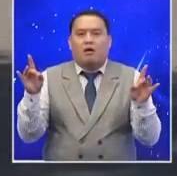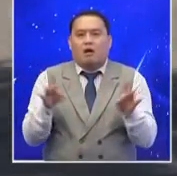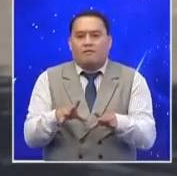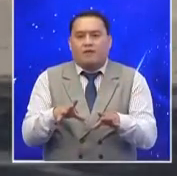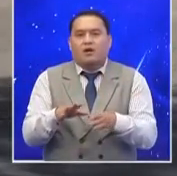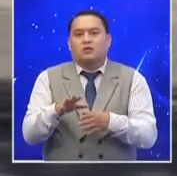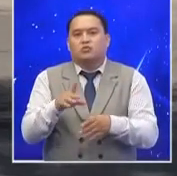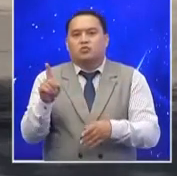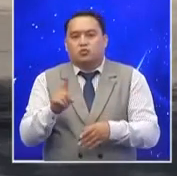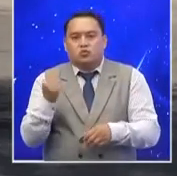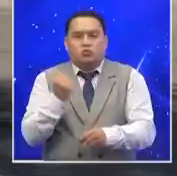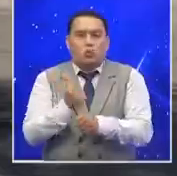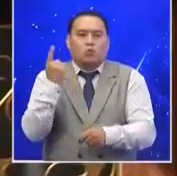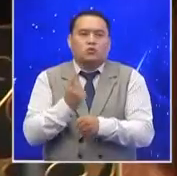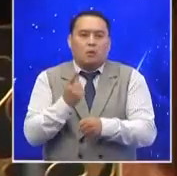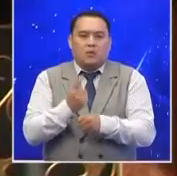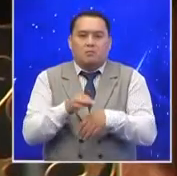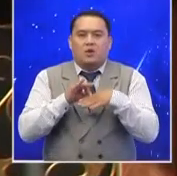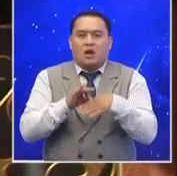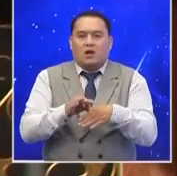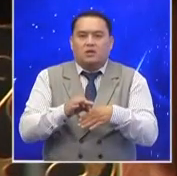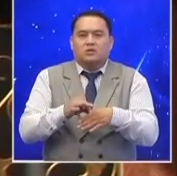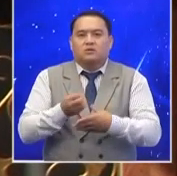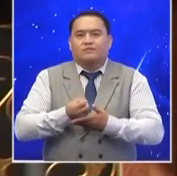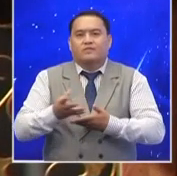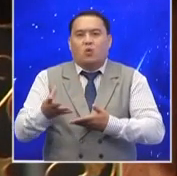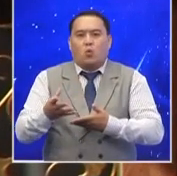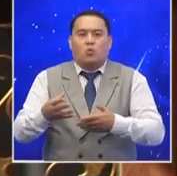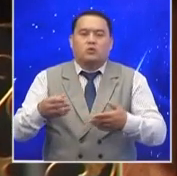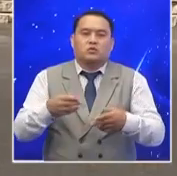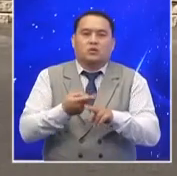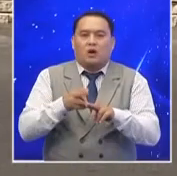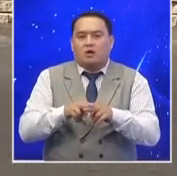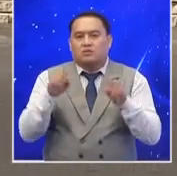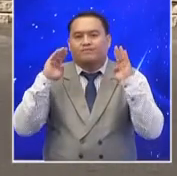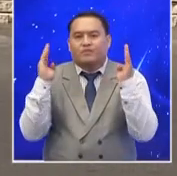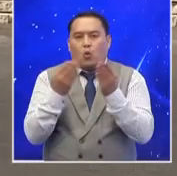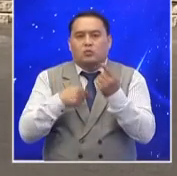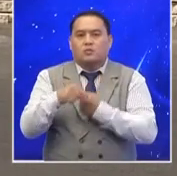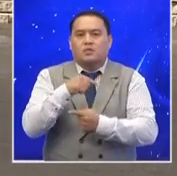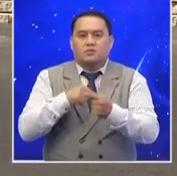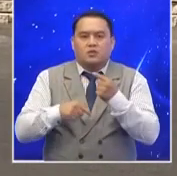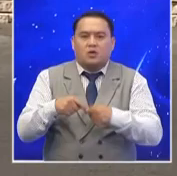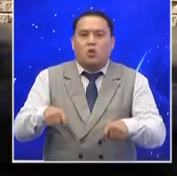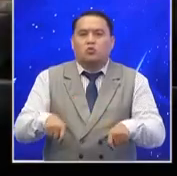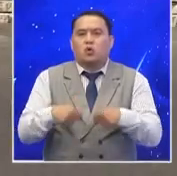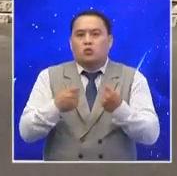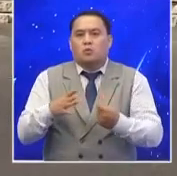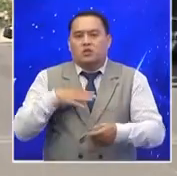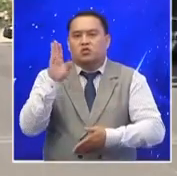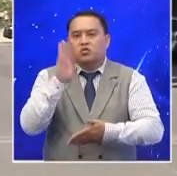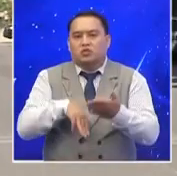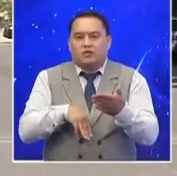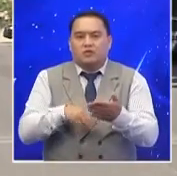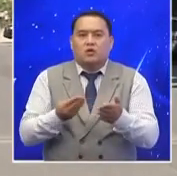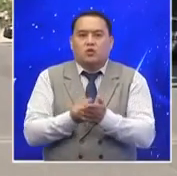и ресторанах, несмотря на строгий запрет, проводились шумные застолья, сватовство, кызызату. На бизнесменов-нарушителей уже